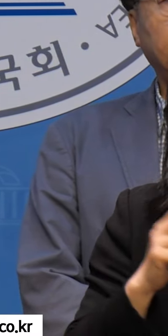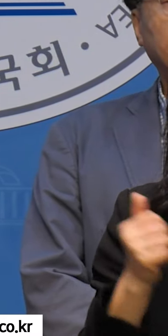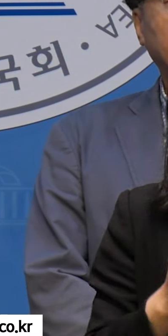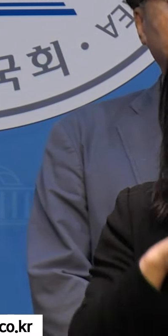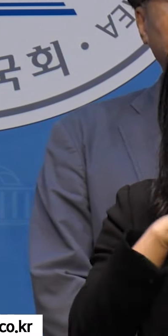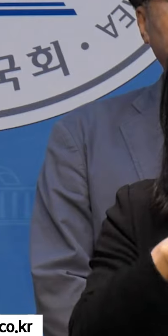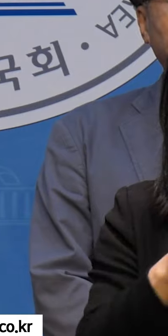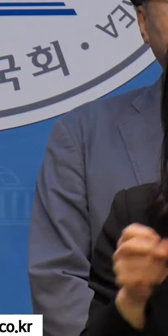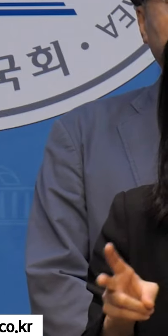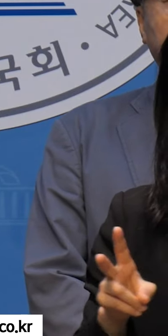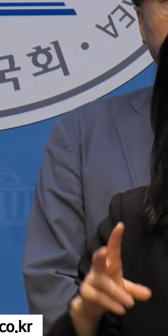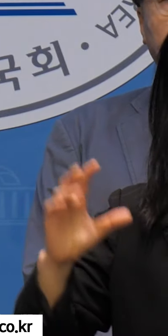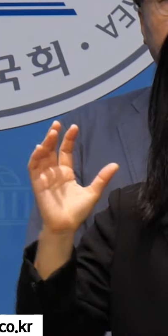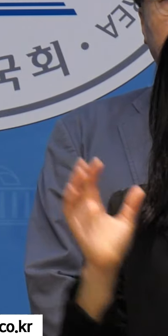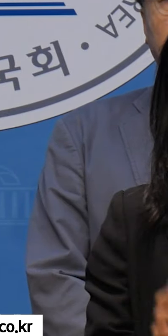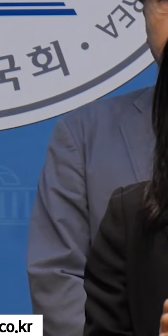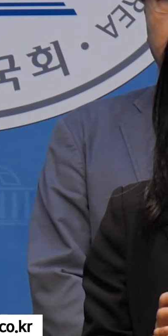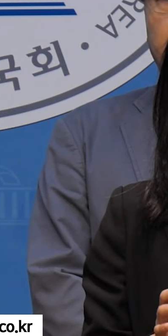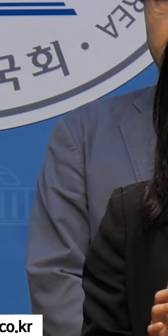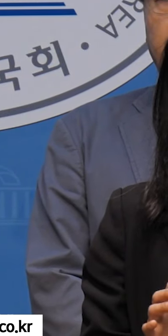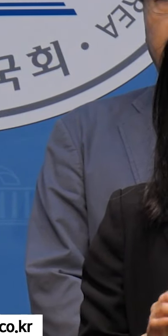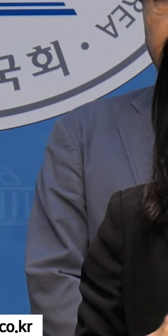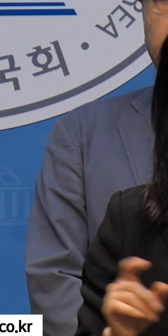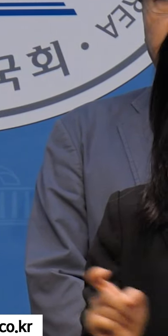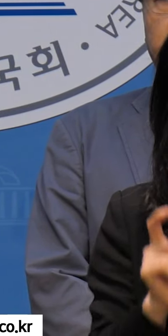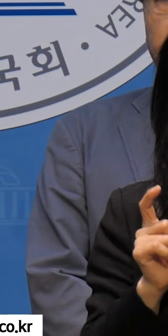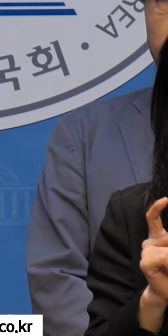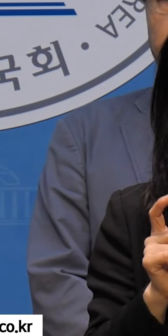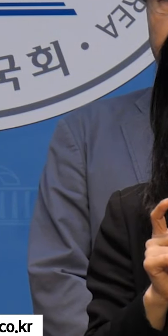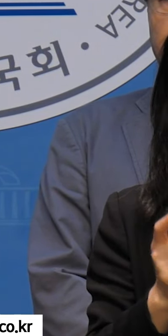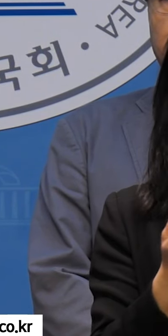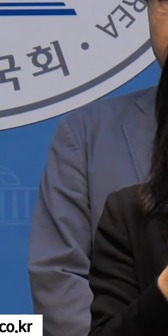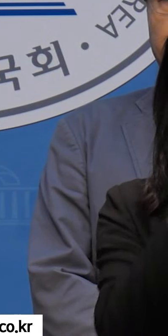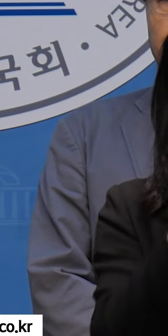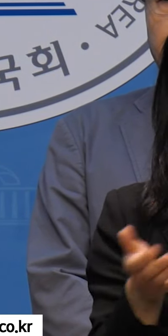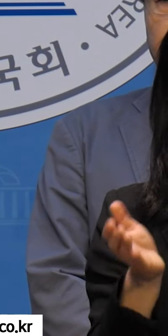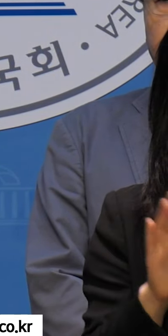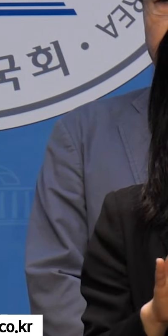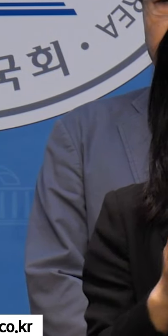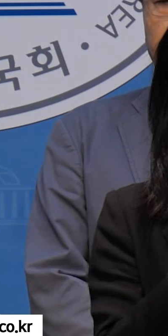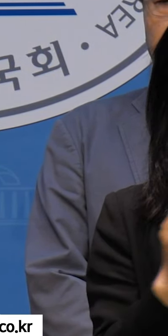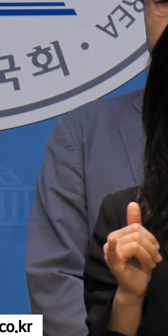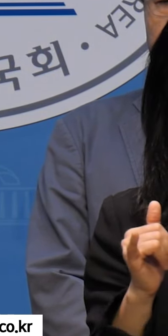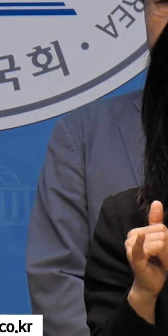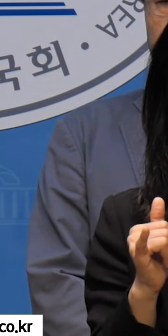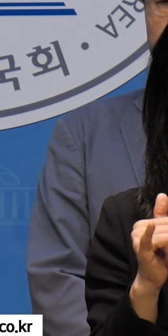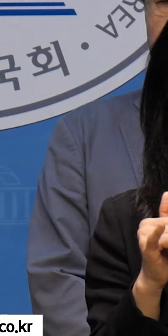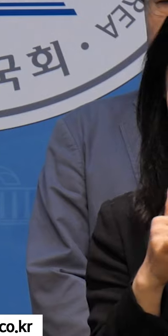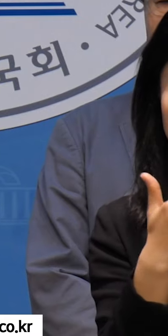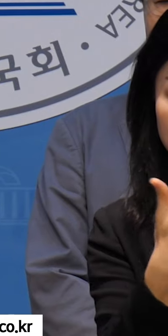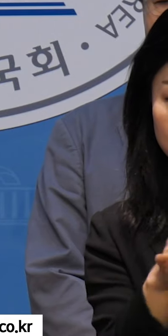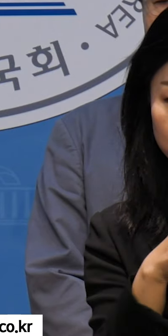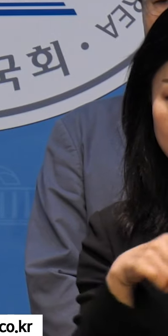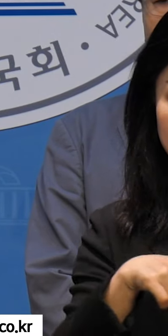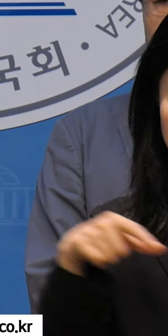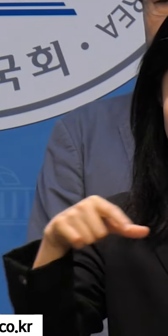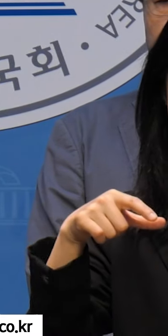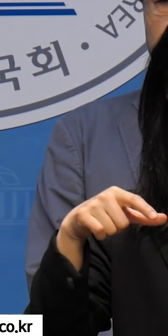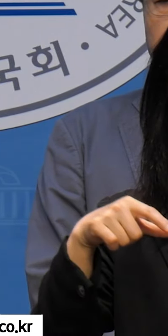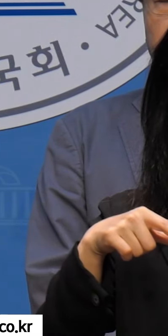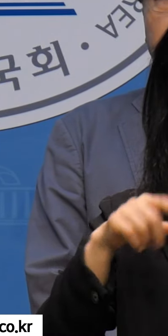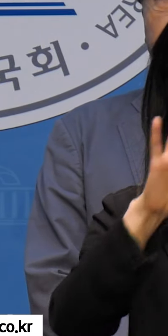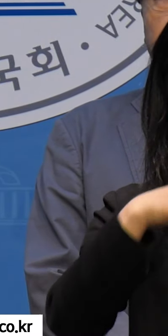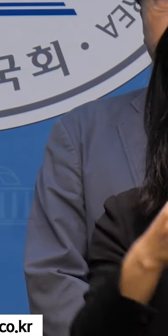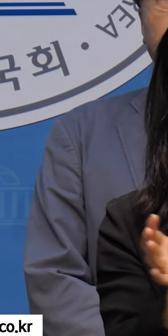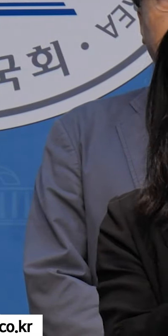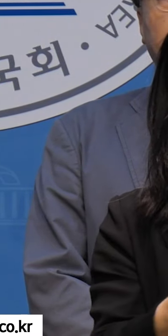국회도 여야를 가리지 않고 쟁점한 분야가 있겠습니다만 인구 전략 기획부를 만드는 데 대해서 동의를 하고